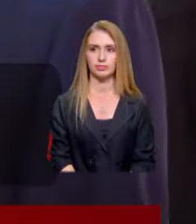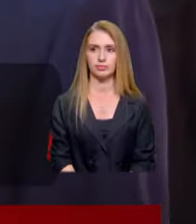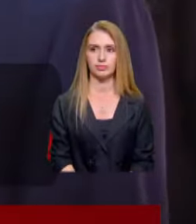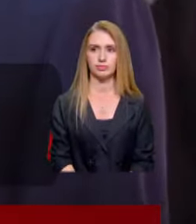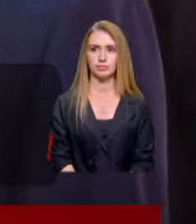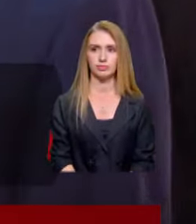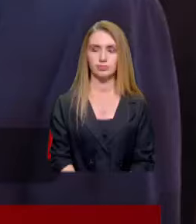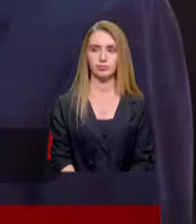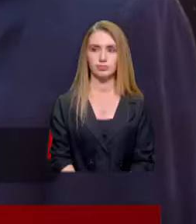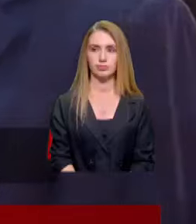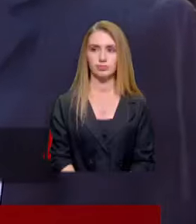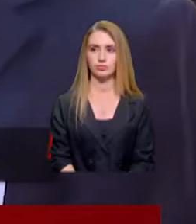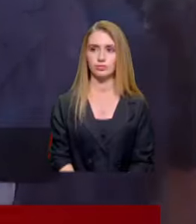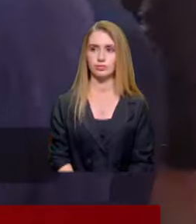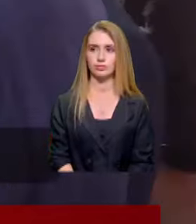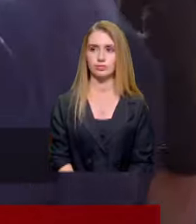görevini bu